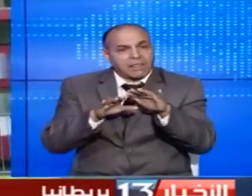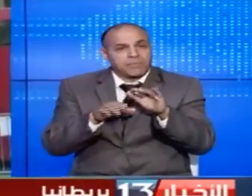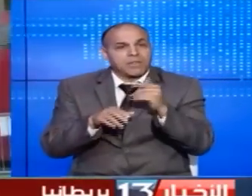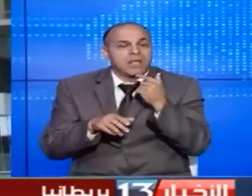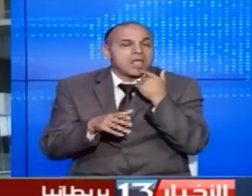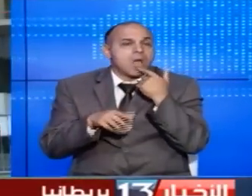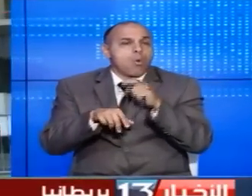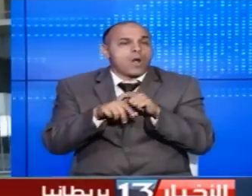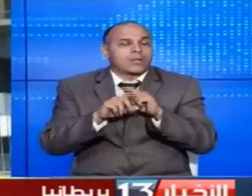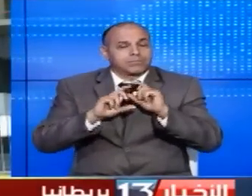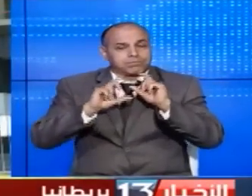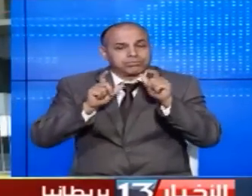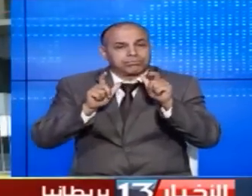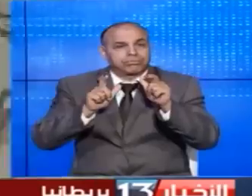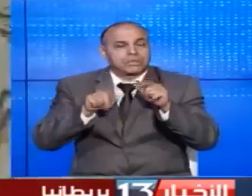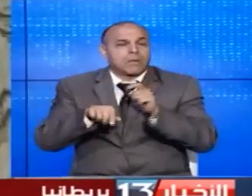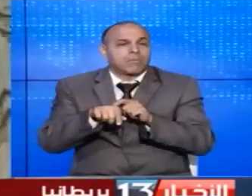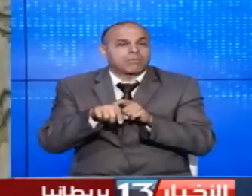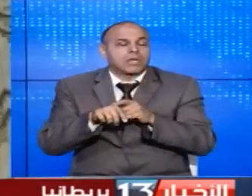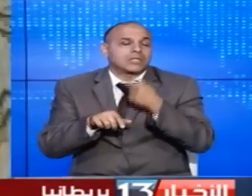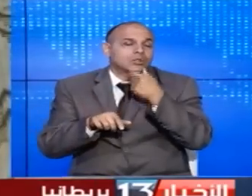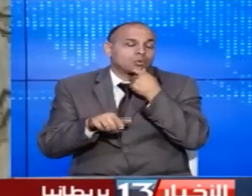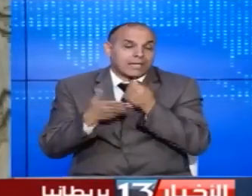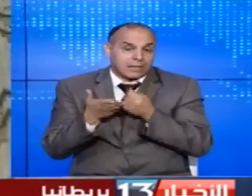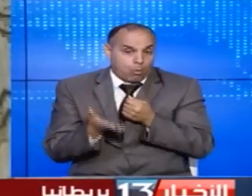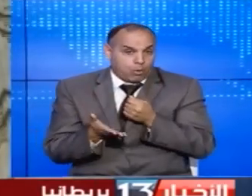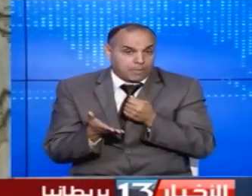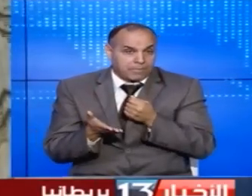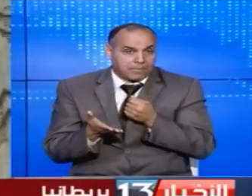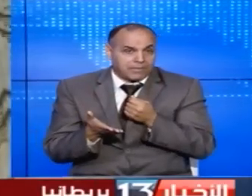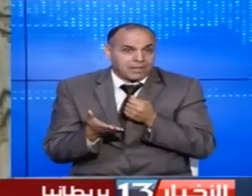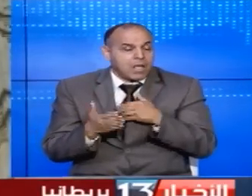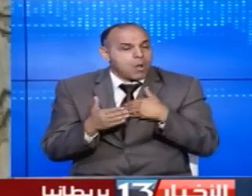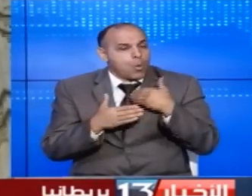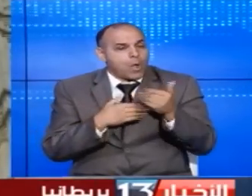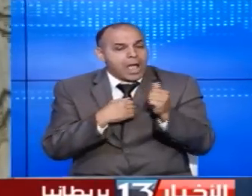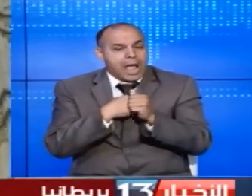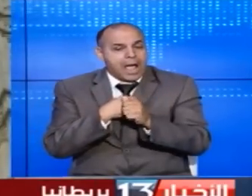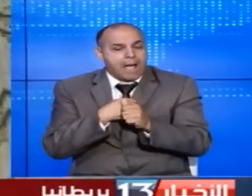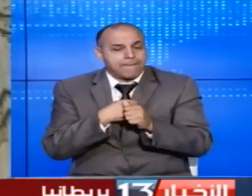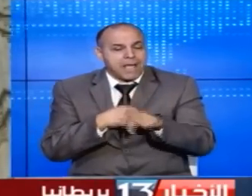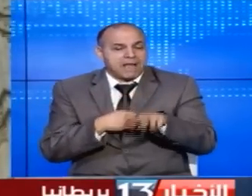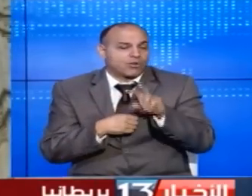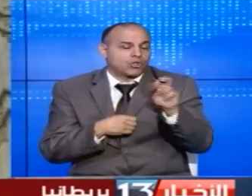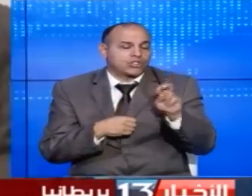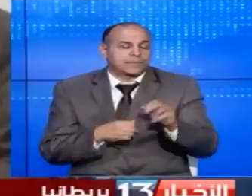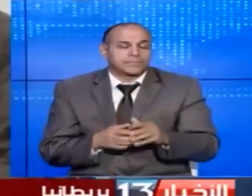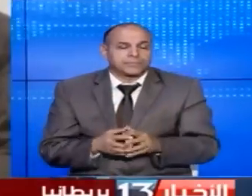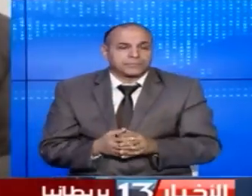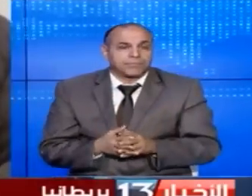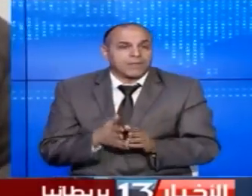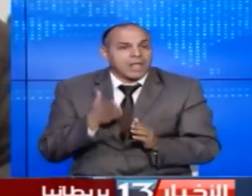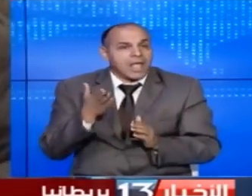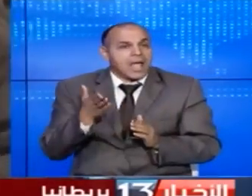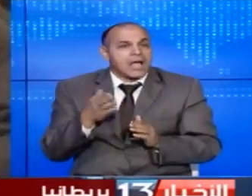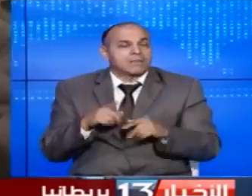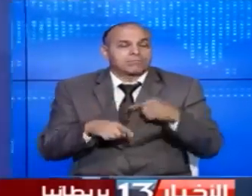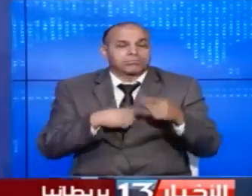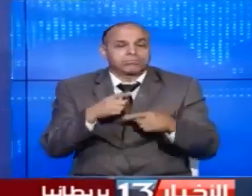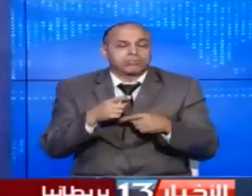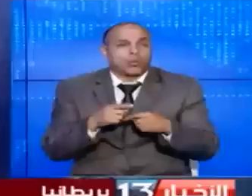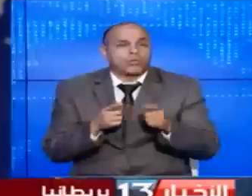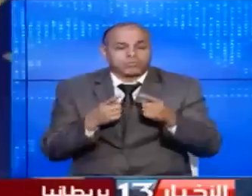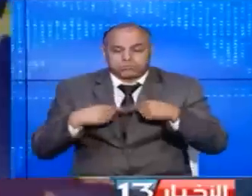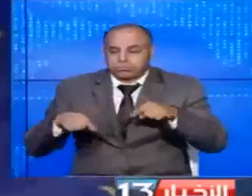فترة انتقالية تمر بها المملكة المتحدة حتى نهاية العام 2020. وتزامنا مع انعقاد